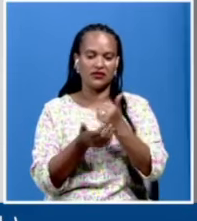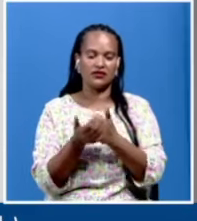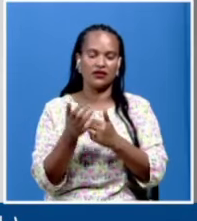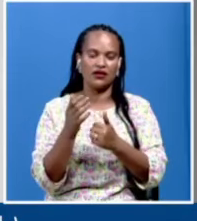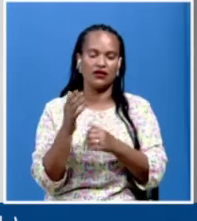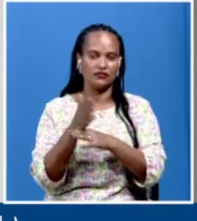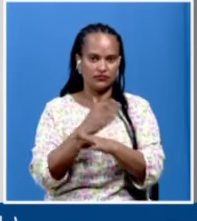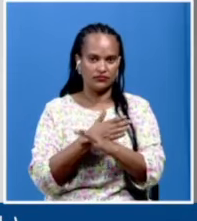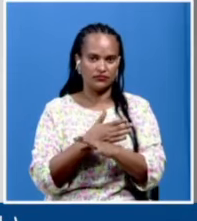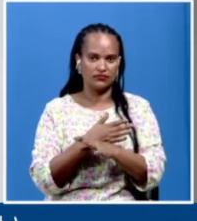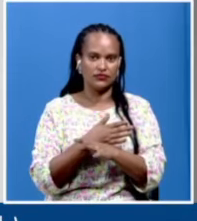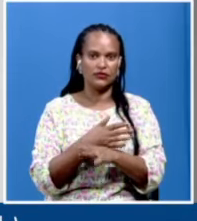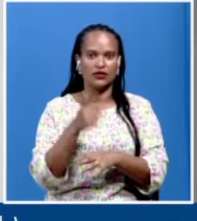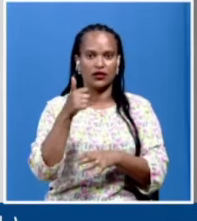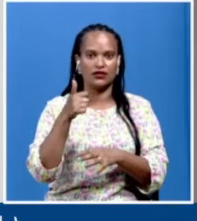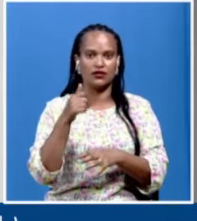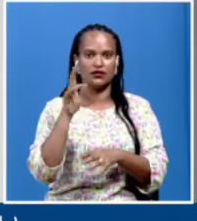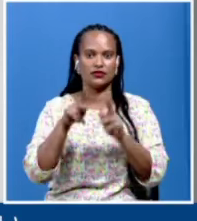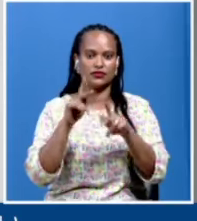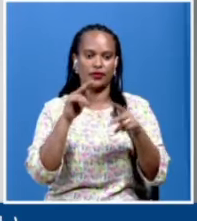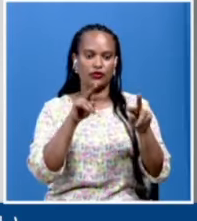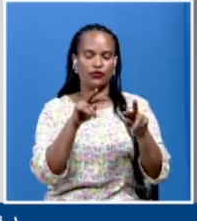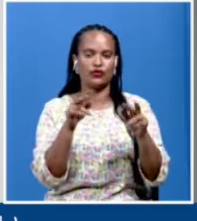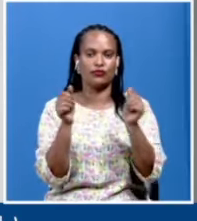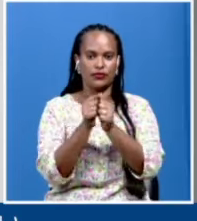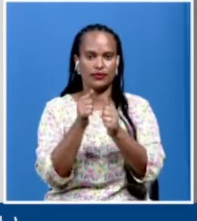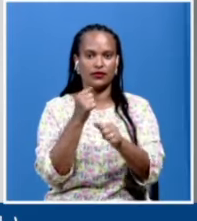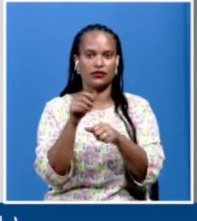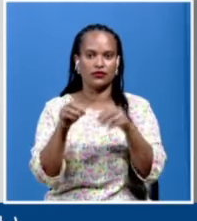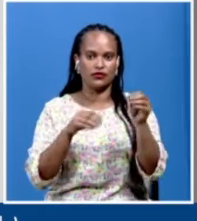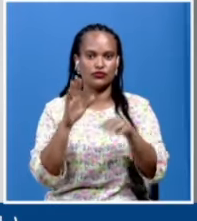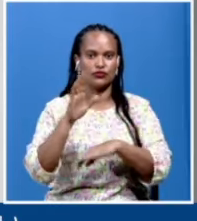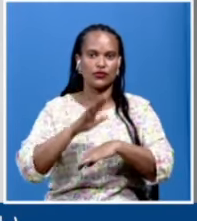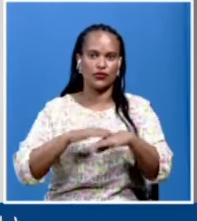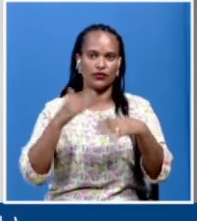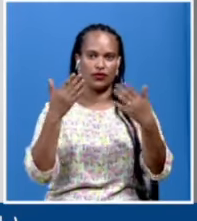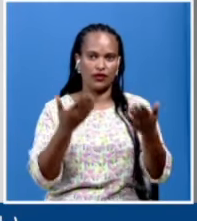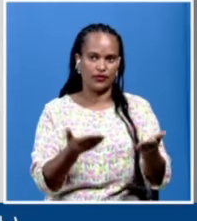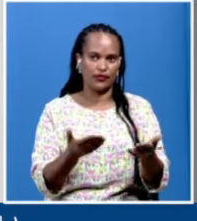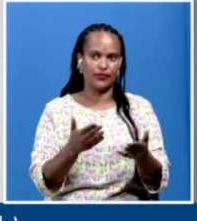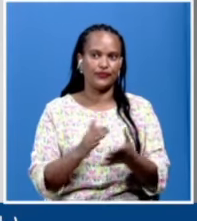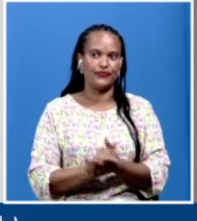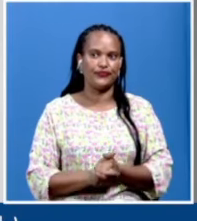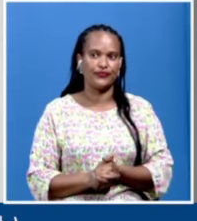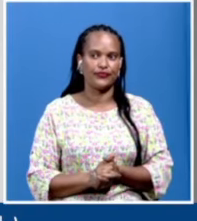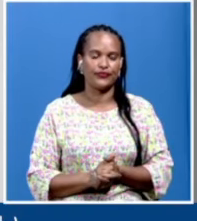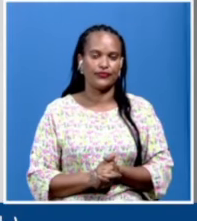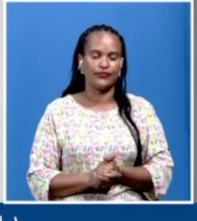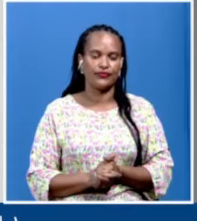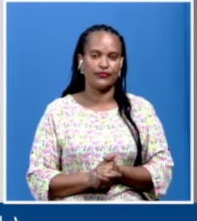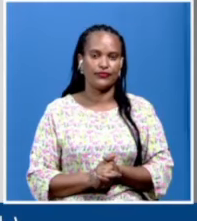ካሊቦ ኣብ ቀንዲ ዋኒን ህዝቢ ኣድሂቦም ብሕብረት ክንቀሳቕሱን ፀውዒት ኣቕሪብሎ።